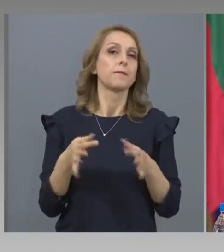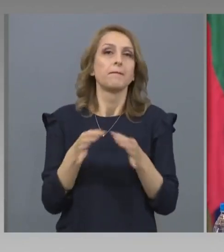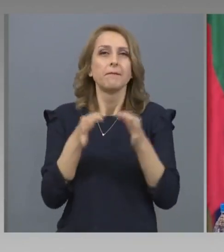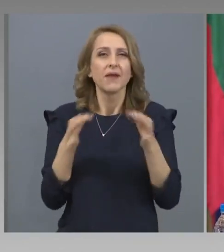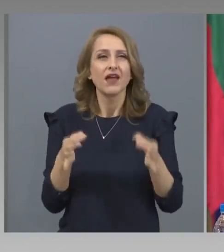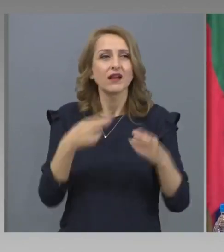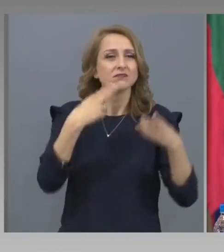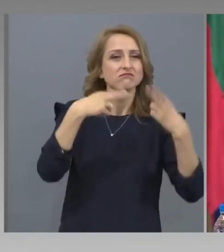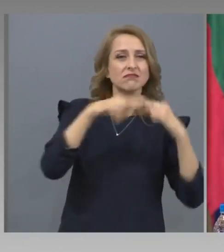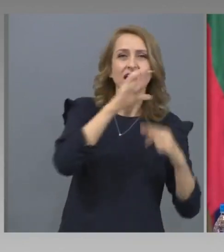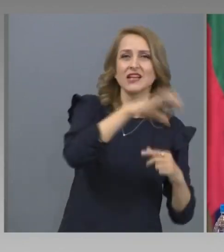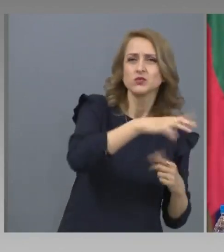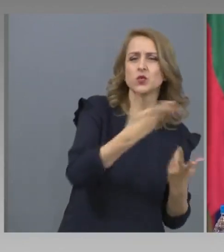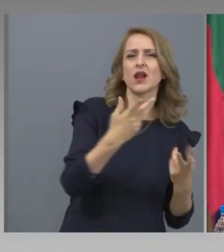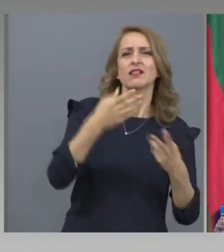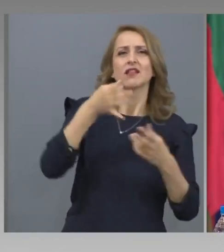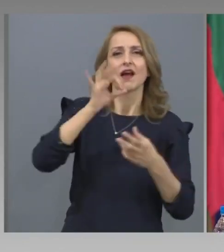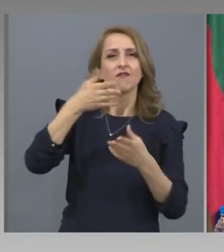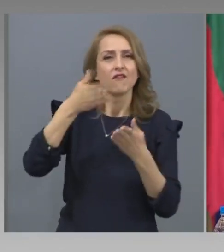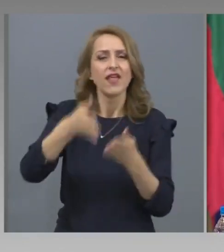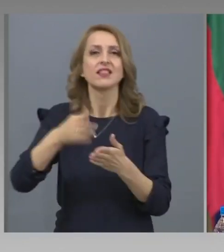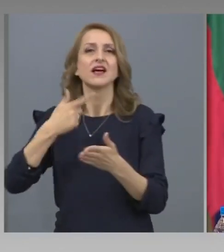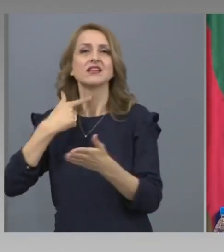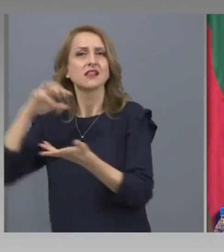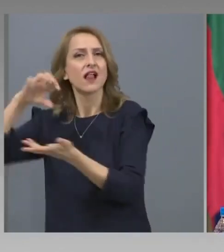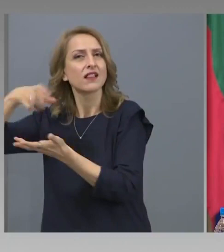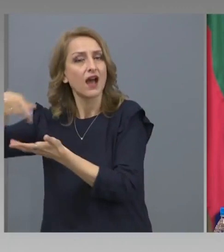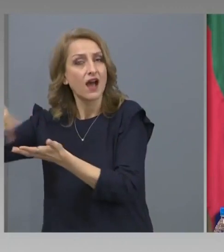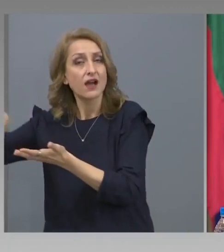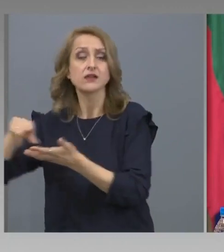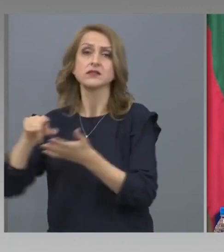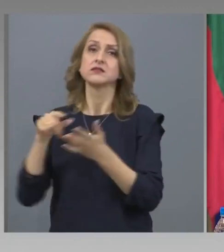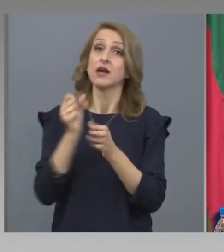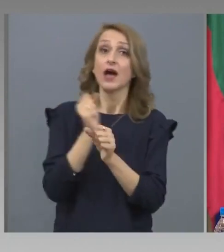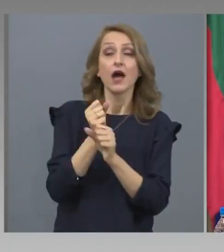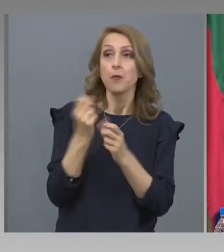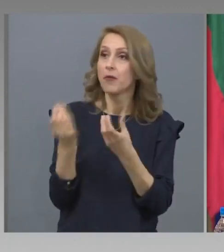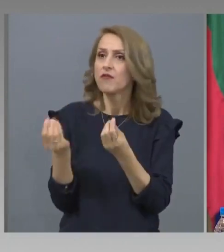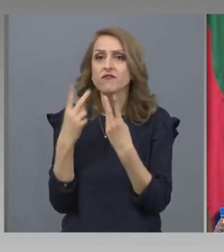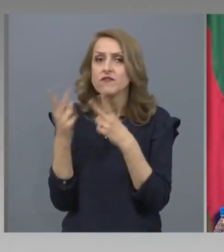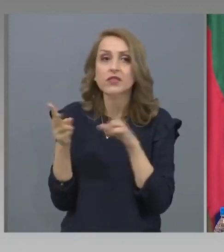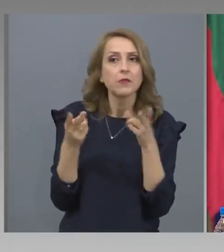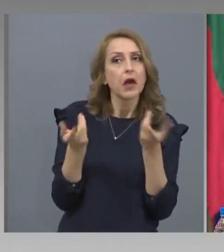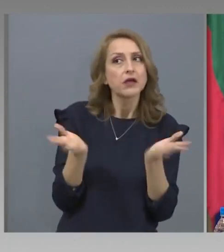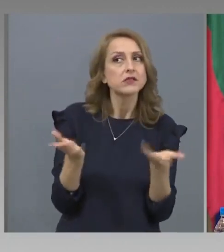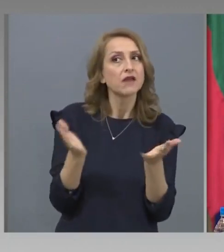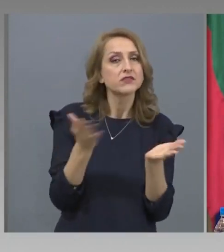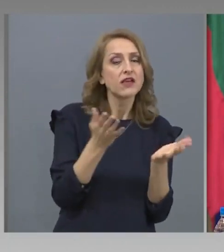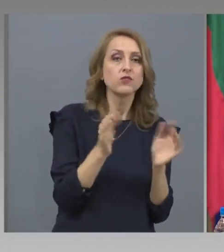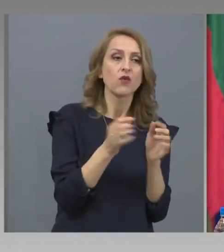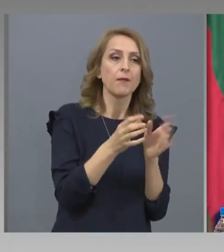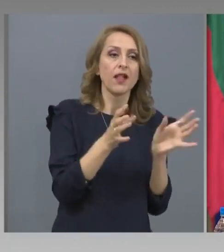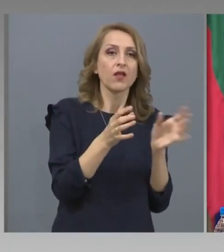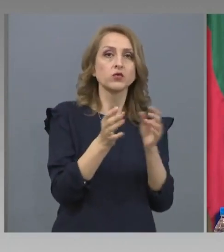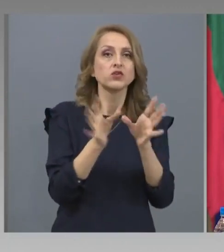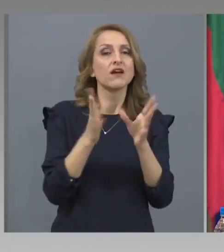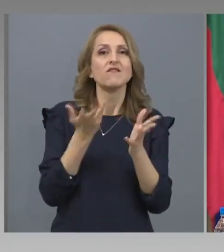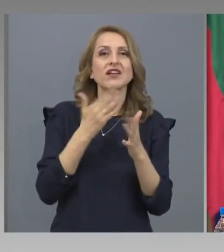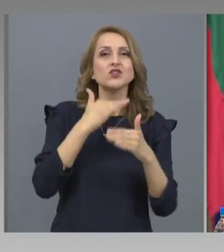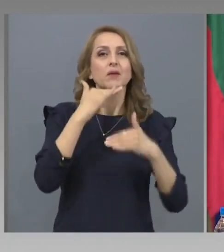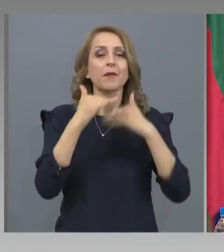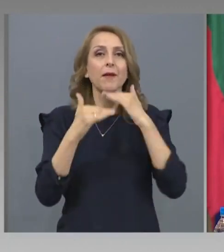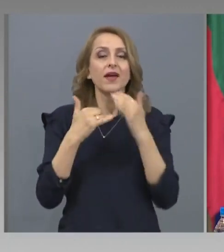ресторанчетата, кафетата и сладкарниците сработат, после ще ги разшириме. Тогава ще кажем, вече сме